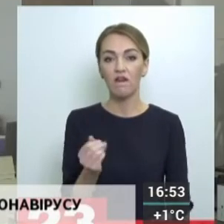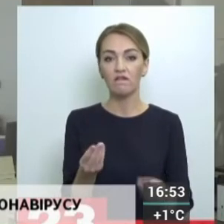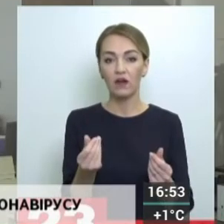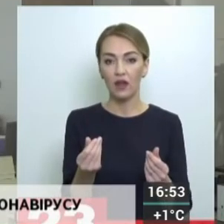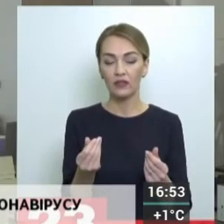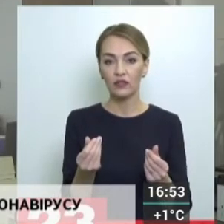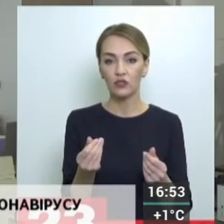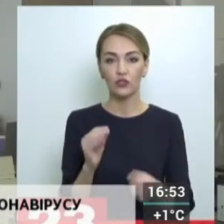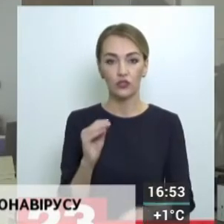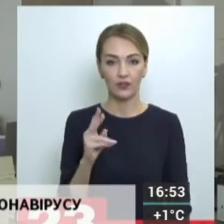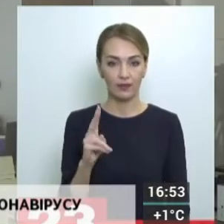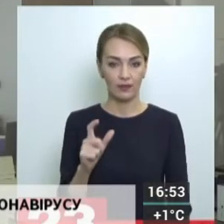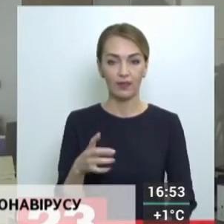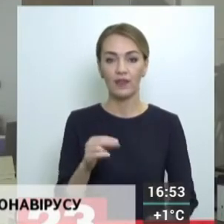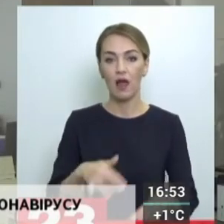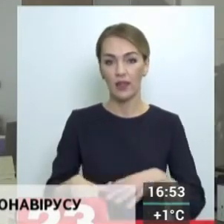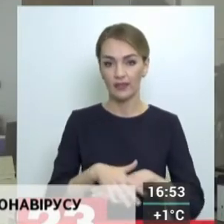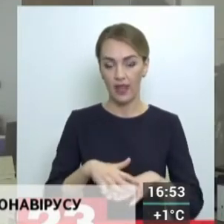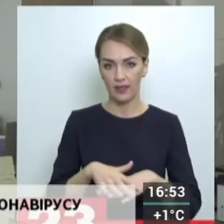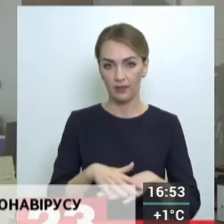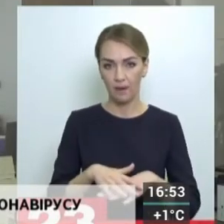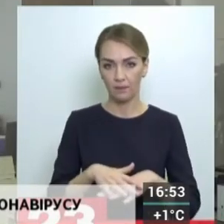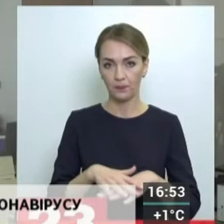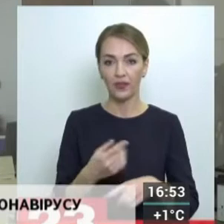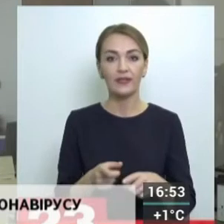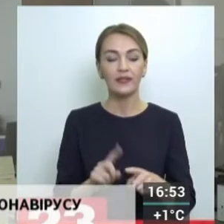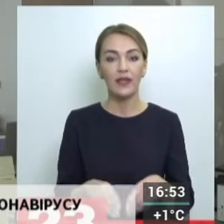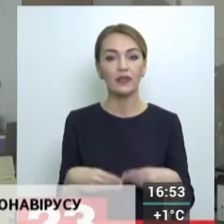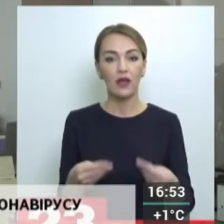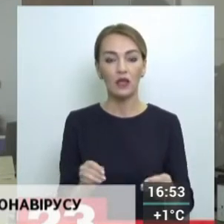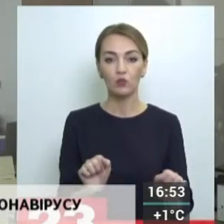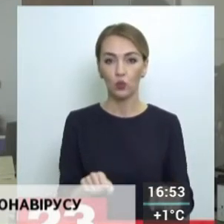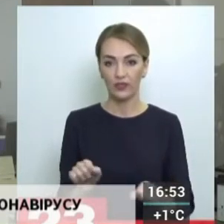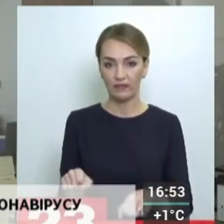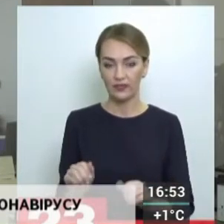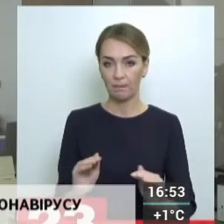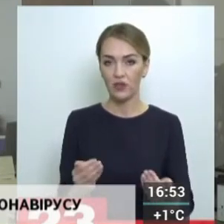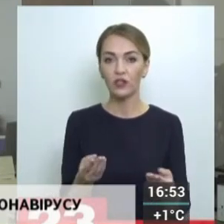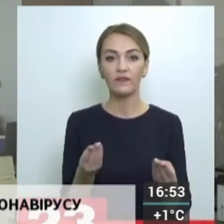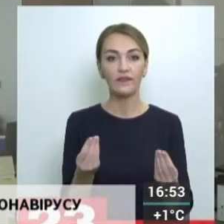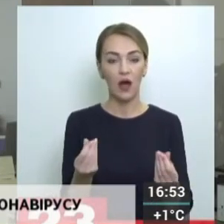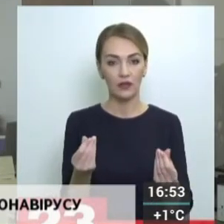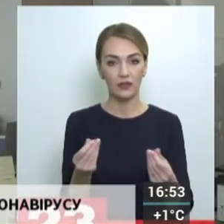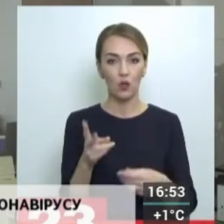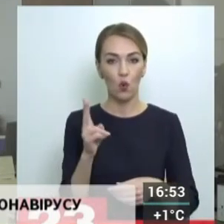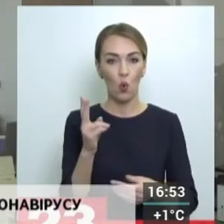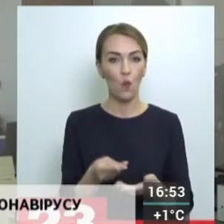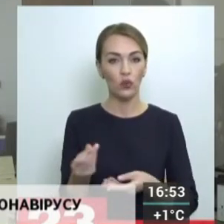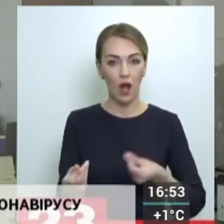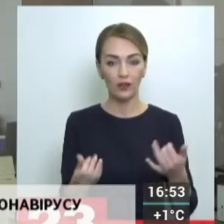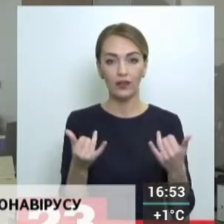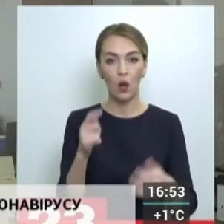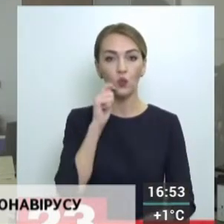житлово-комунальних послуг для населення. Це дасть можливість зменшити вартість